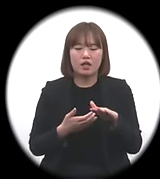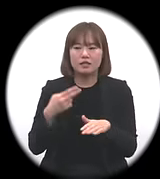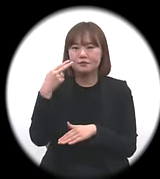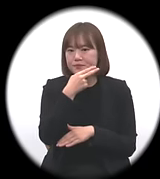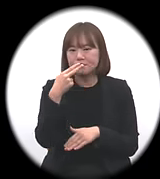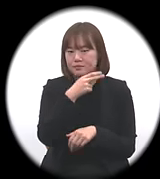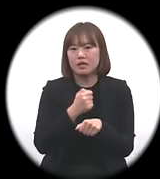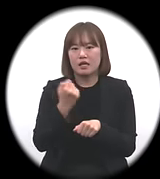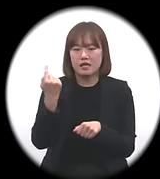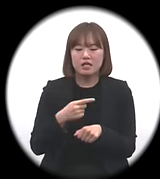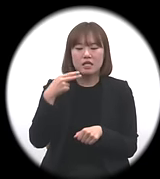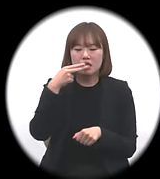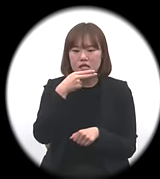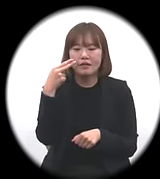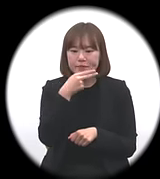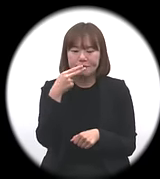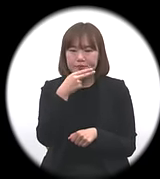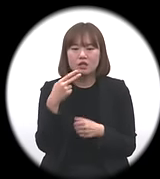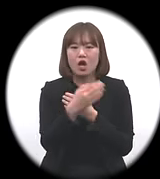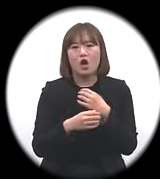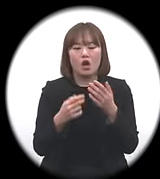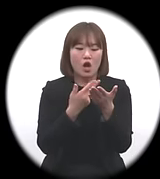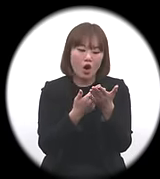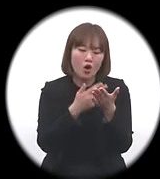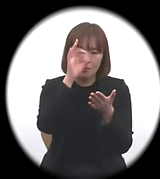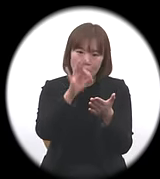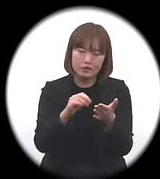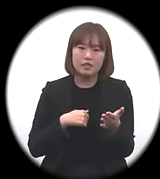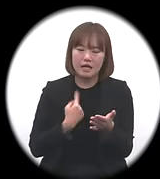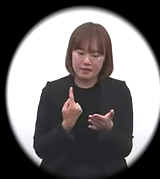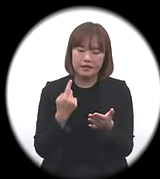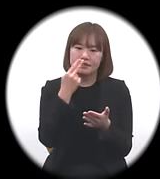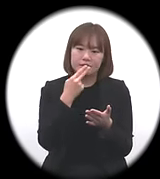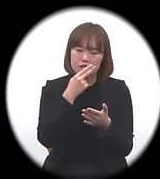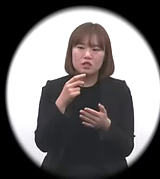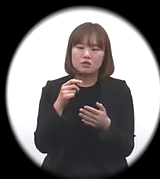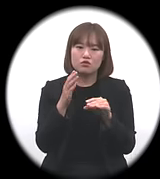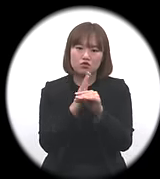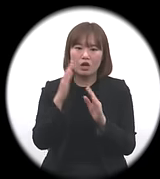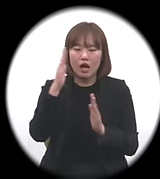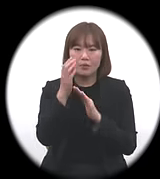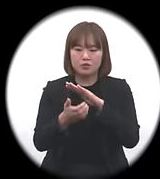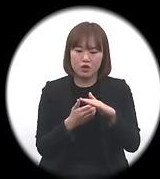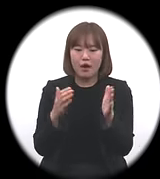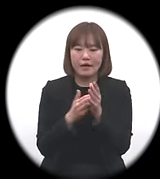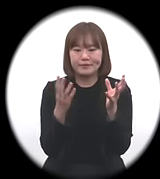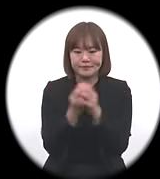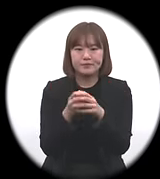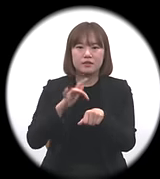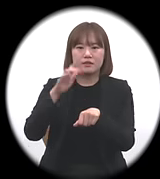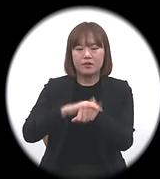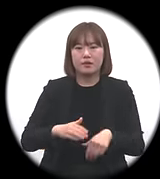자기 전에는 어떻게 해요? 칫솔을 들고 가서 연필 잡듯이 잡고 거울을 보면서 하나씩 하나씩 닦는 게 애 중학교 가기 전에는